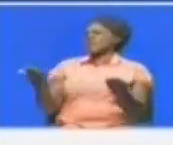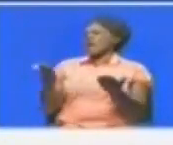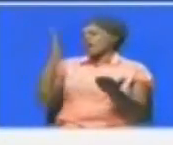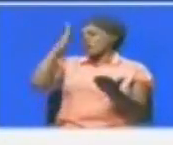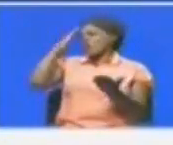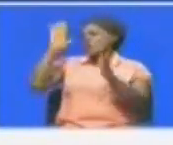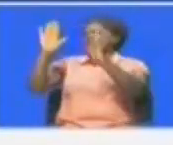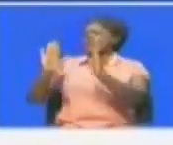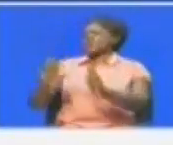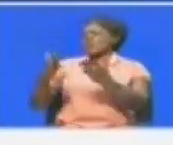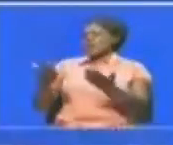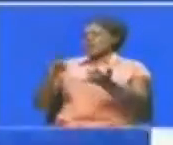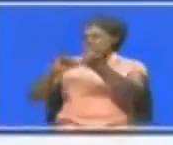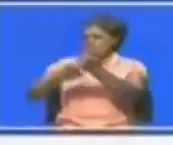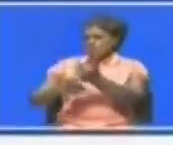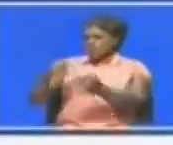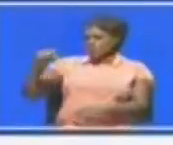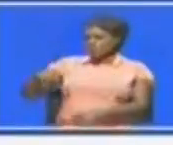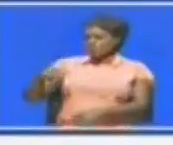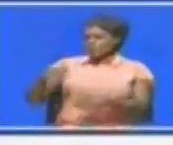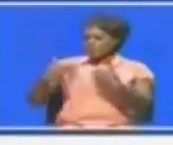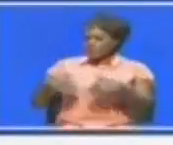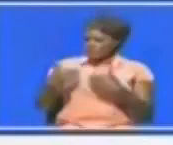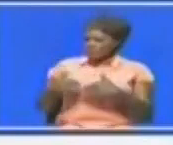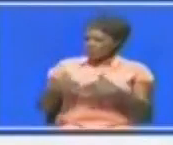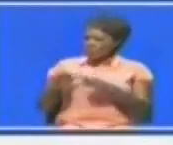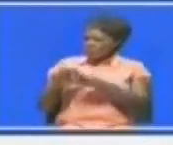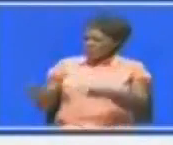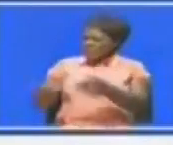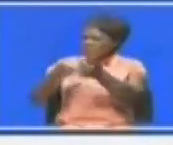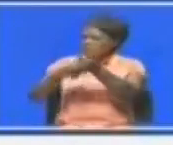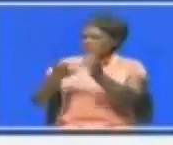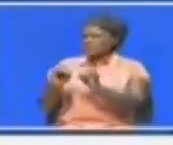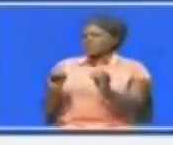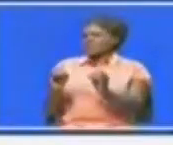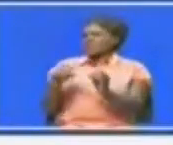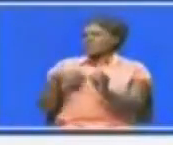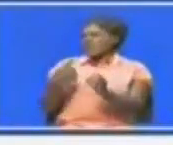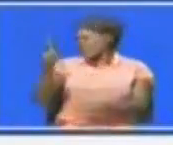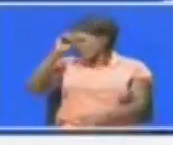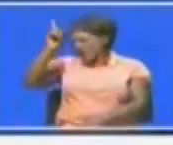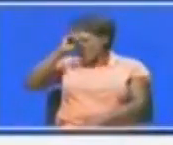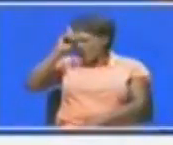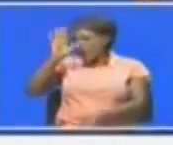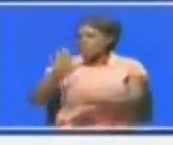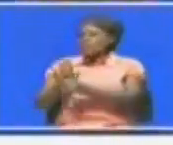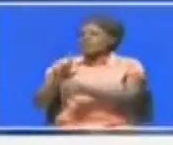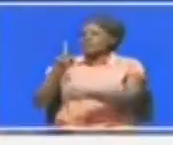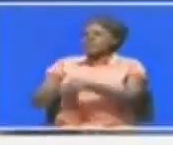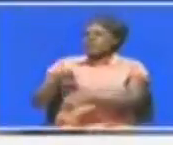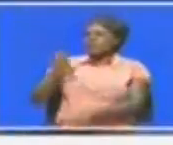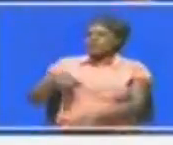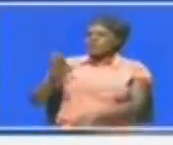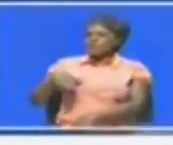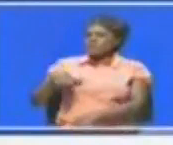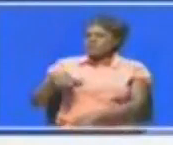gani unaenda kuishi kwa hiyo ndoa. Ndio maana siku hizi wanandoa ndoa hazidumu kwa sababu tumekimbilia tu. Alafu mara nyingi wanawake ndio